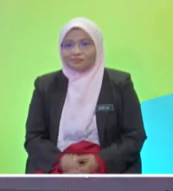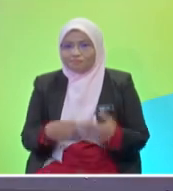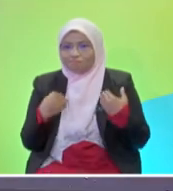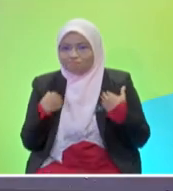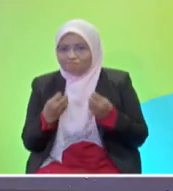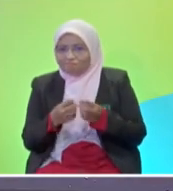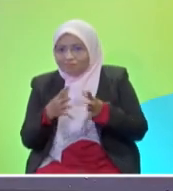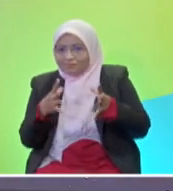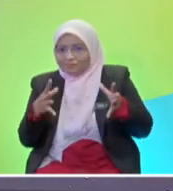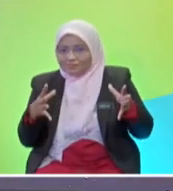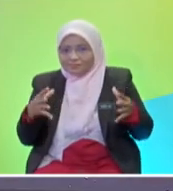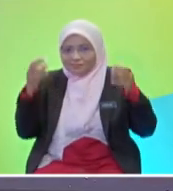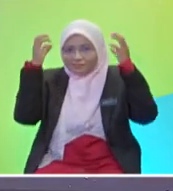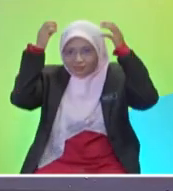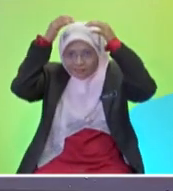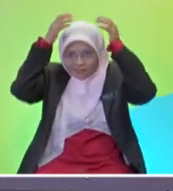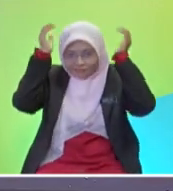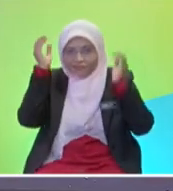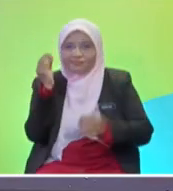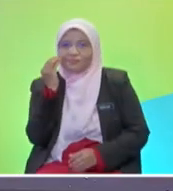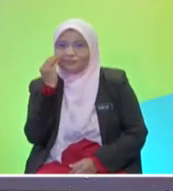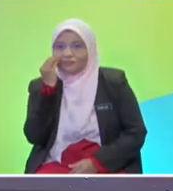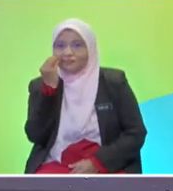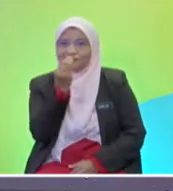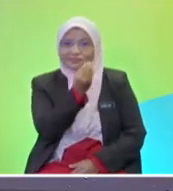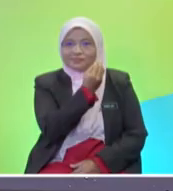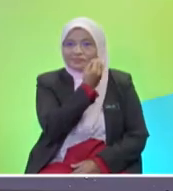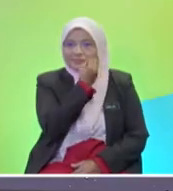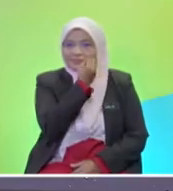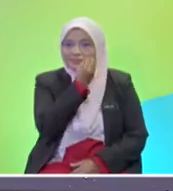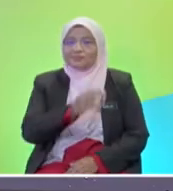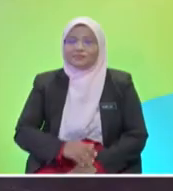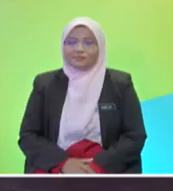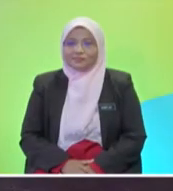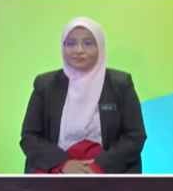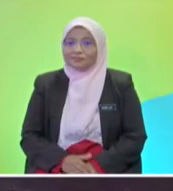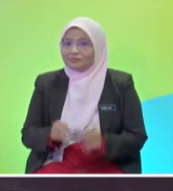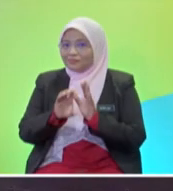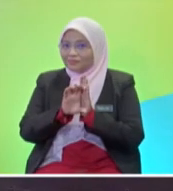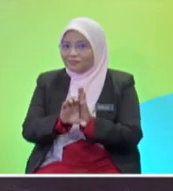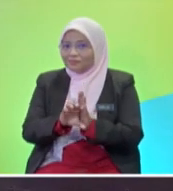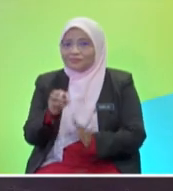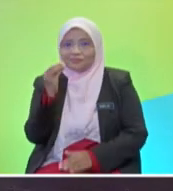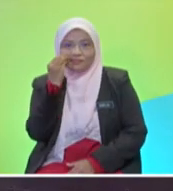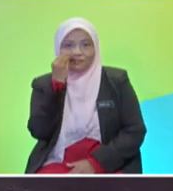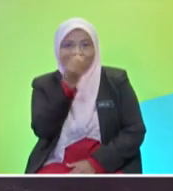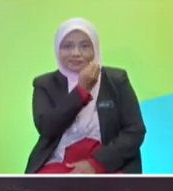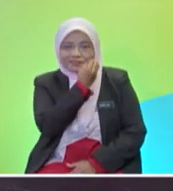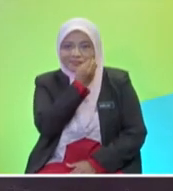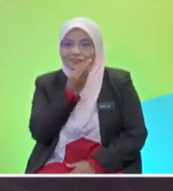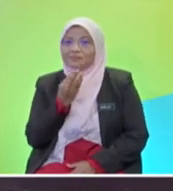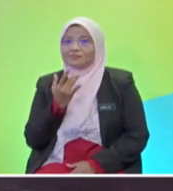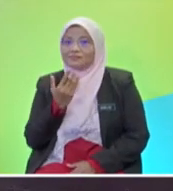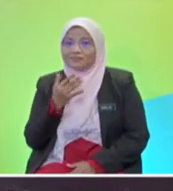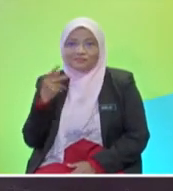saya ni. Ini ialah bunga. Bunga ini yang cikgu bagi contoh dia berwarna kuning.